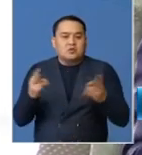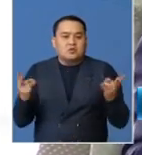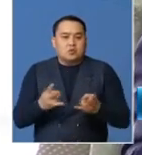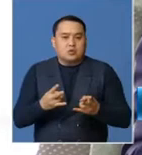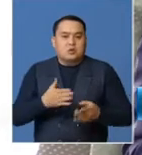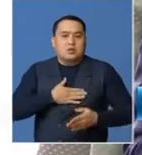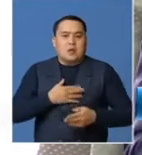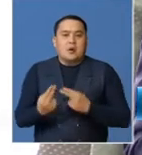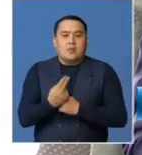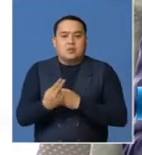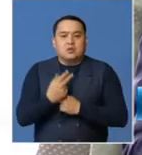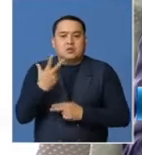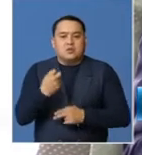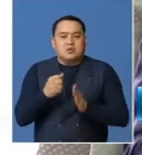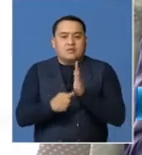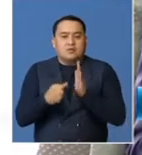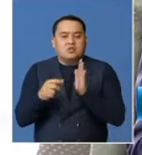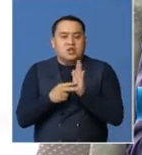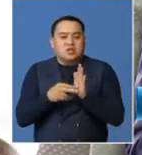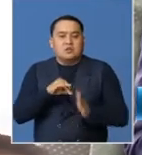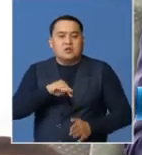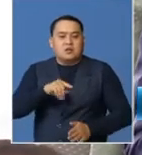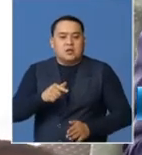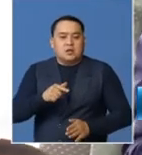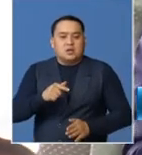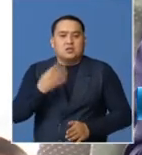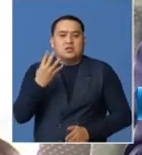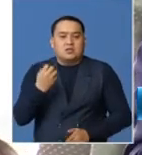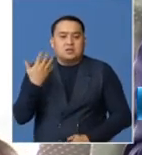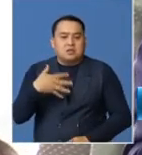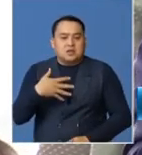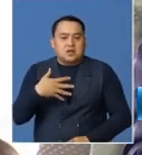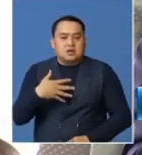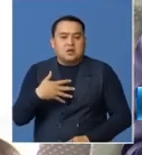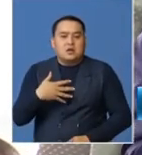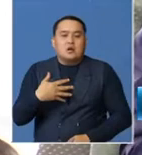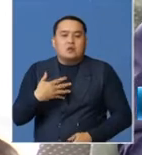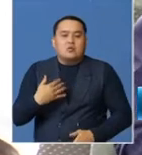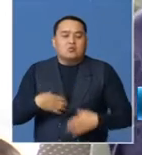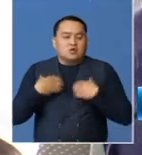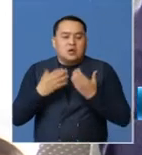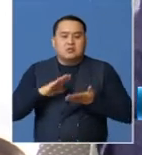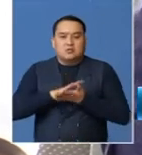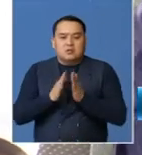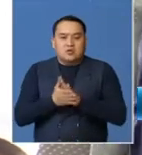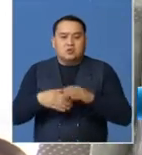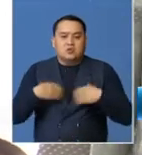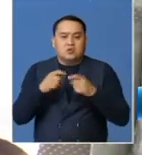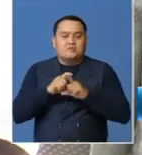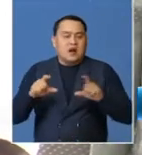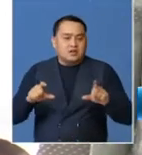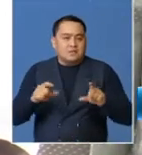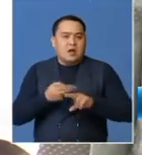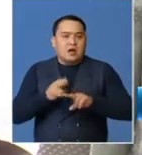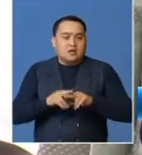Сейчас там обучается 386 детей. 5 лет назад было 450. Все это из-за плохого состояния образовательного учреждения.